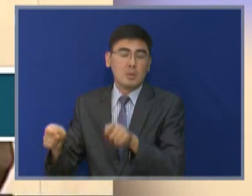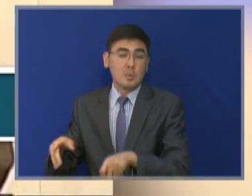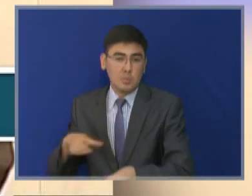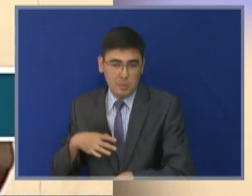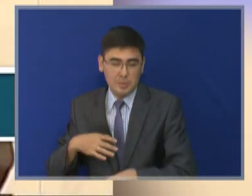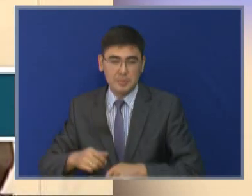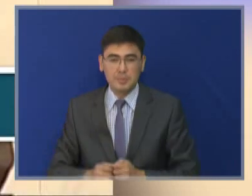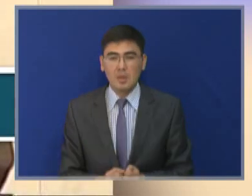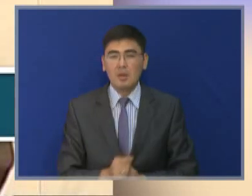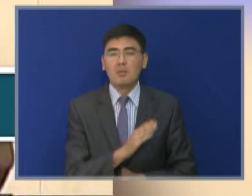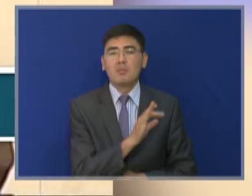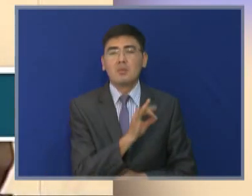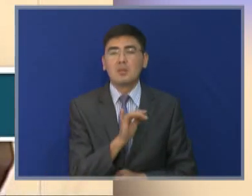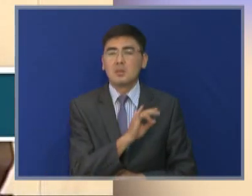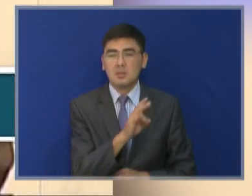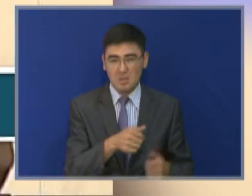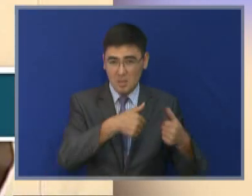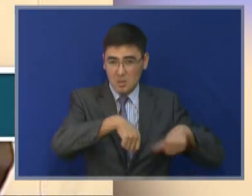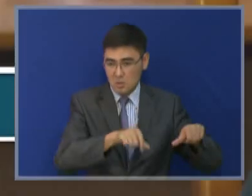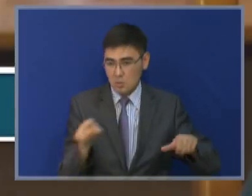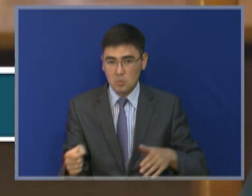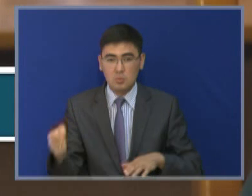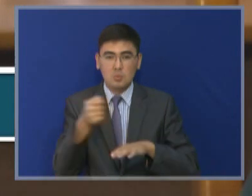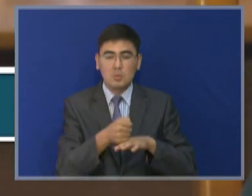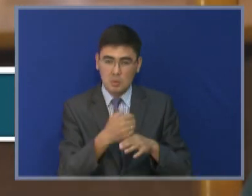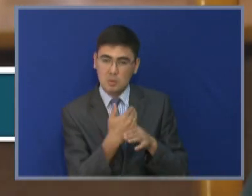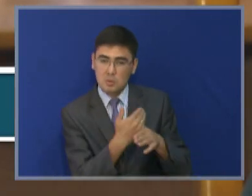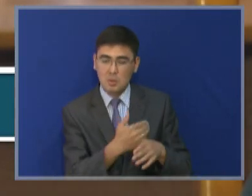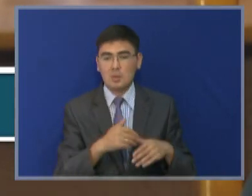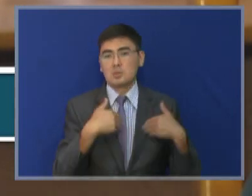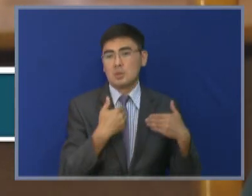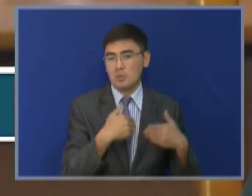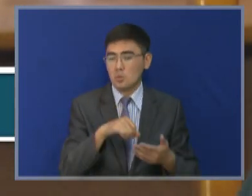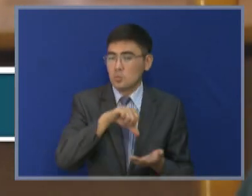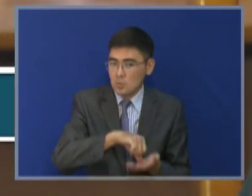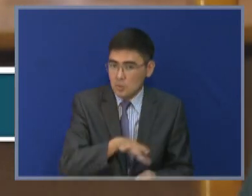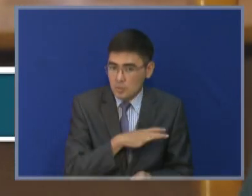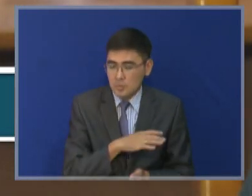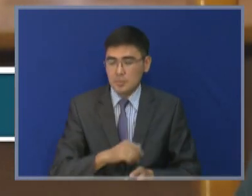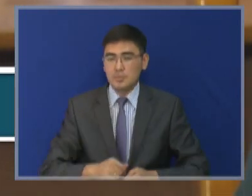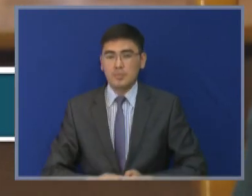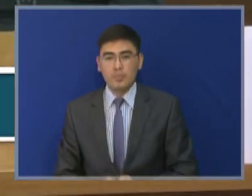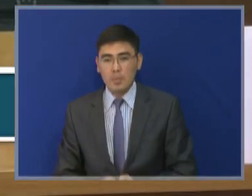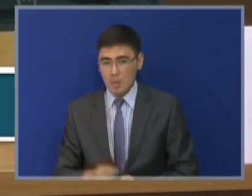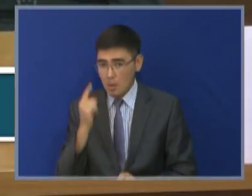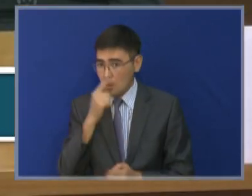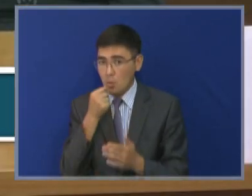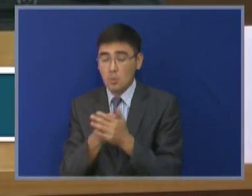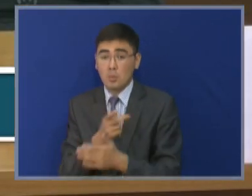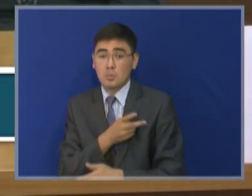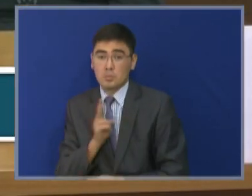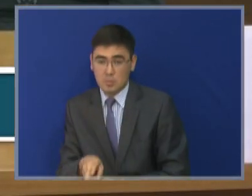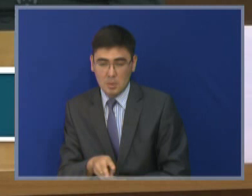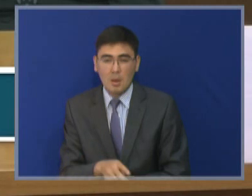еңбек ардагерлері қалалық кеңесі пленумының және Қазақстан халқы ассамблеясының мүшесі болып сайланды. Өмірінің соңына дейін қала әкімі